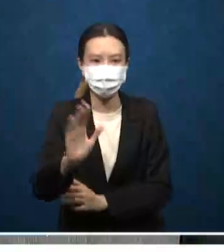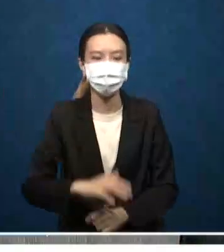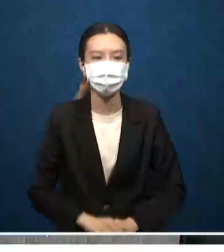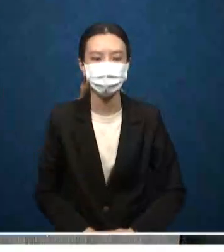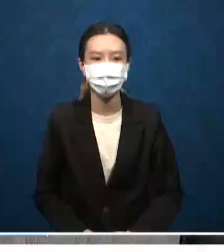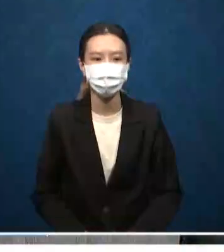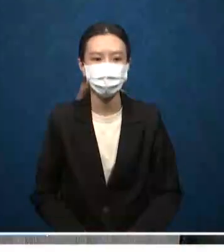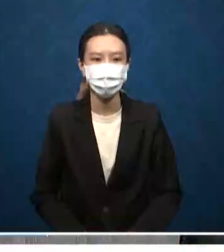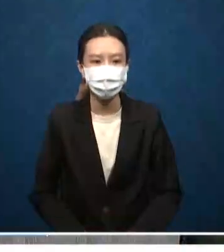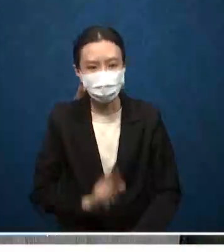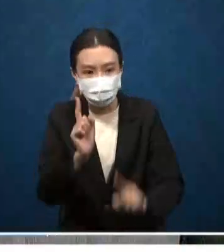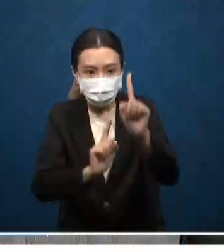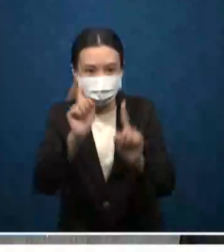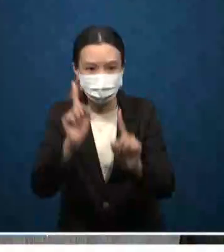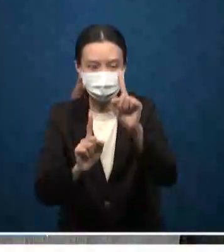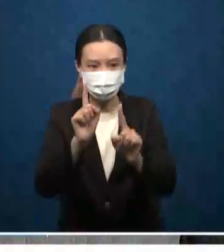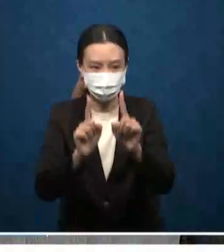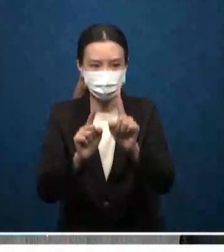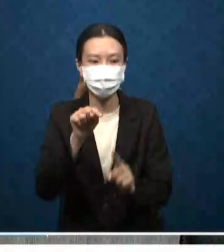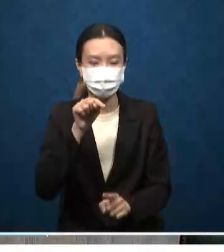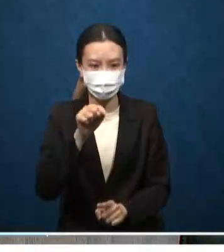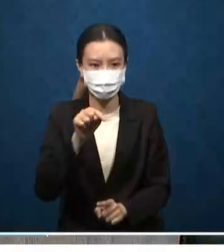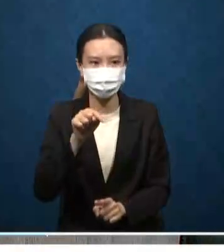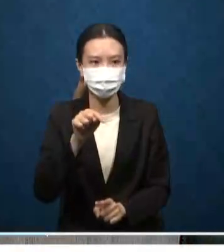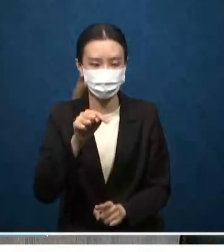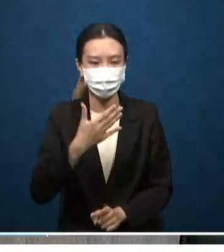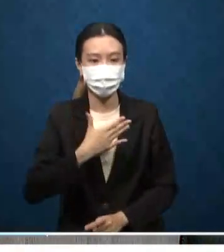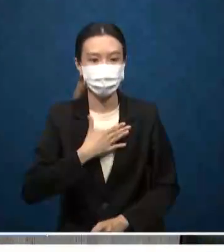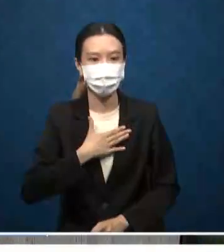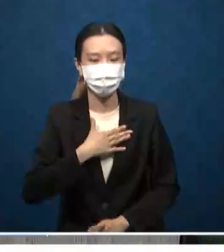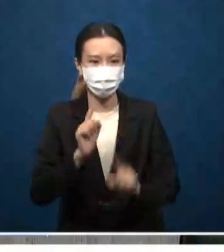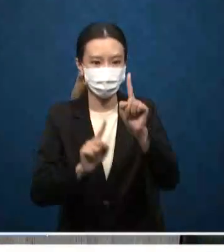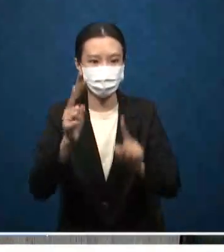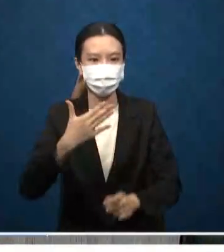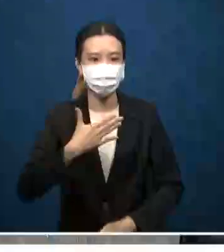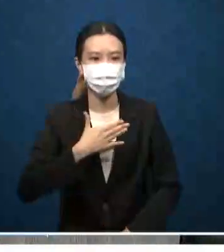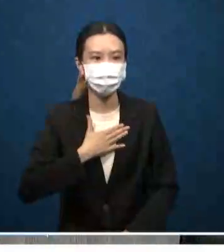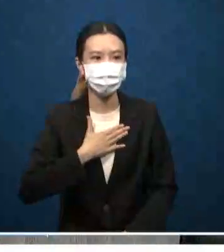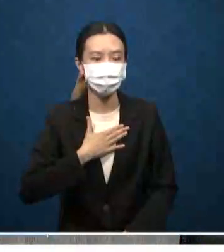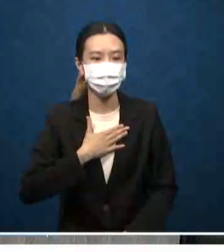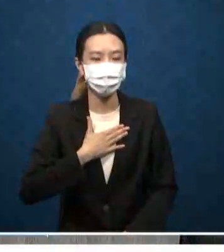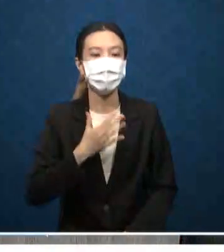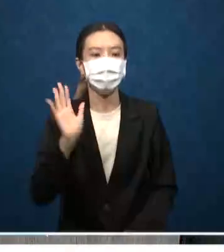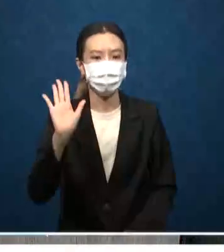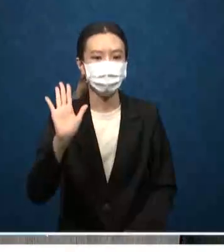การวัดผลประเมินผลในงานข้อเสนอของท่านสำหรับผมเนี่ยผมคิดว่า